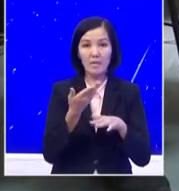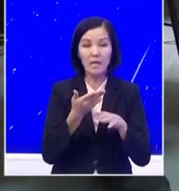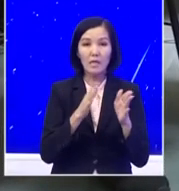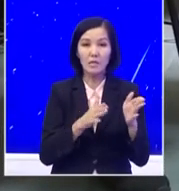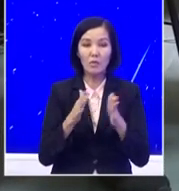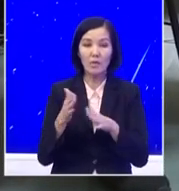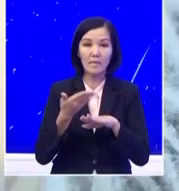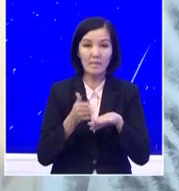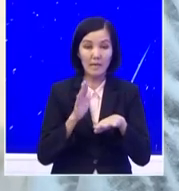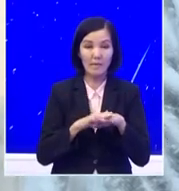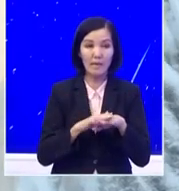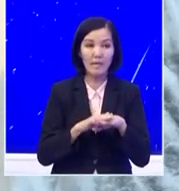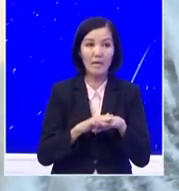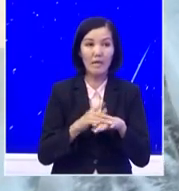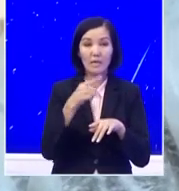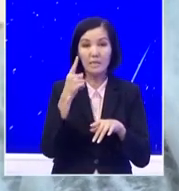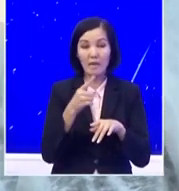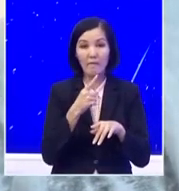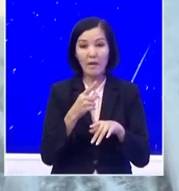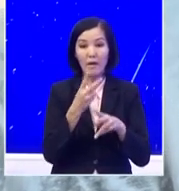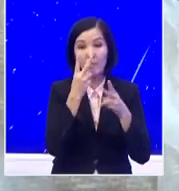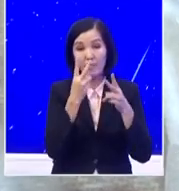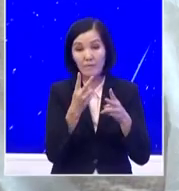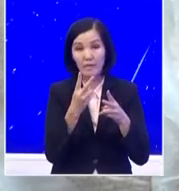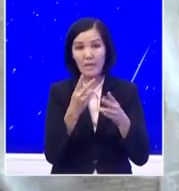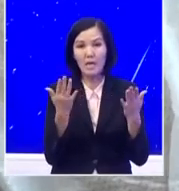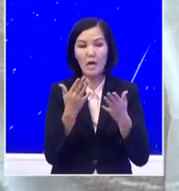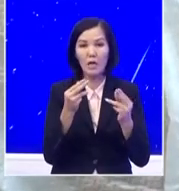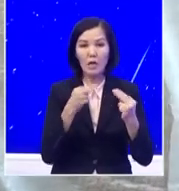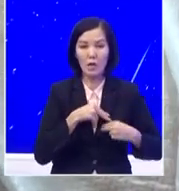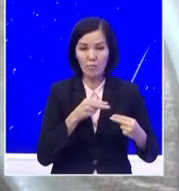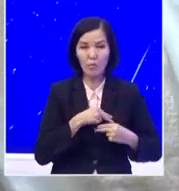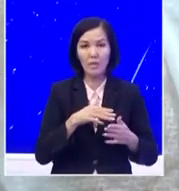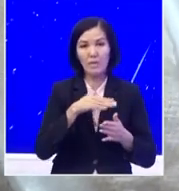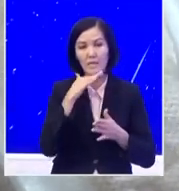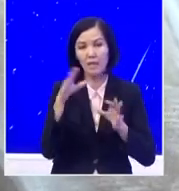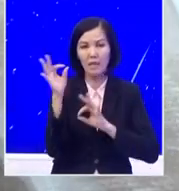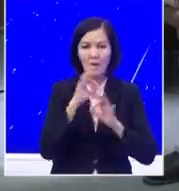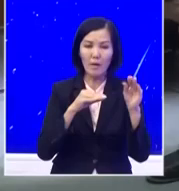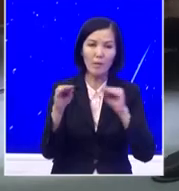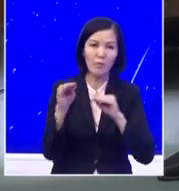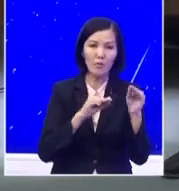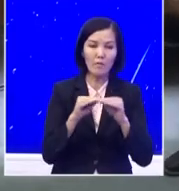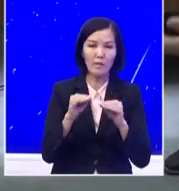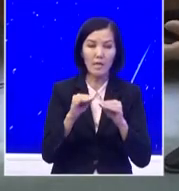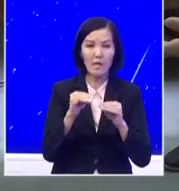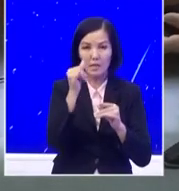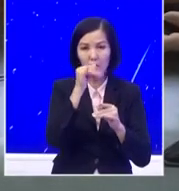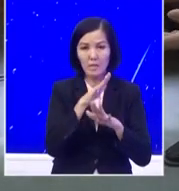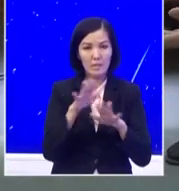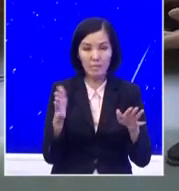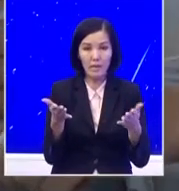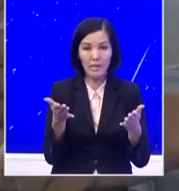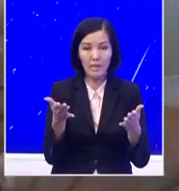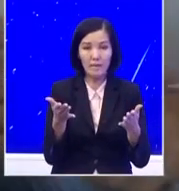стабильна. Однако это только на словах. Посмотреть воочию, как трудятся медики, убедиться в достатке лекарств, оборудования, средств индивидуальной защиты, общественников